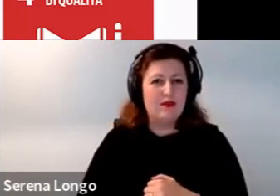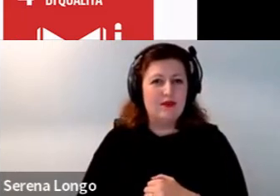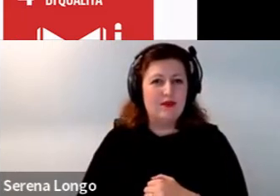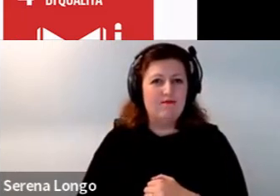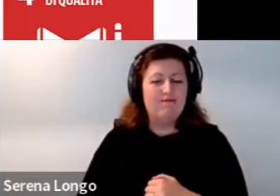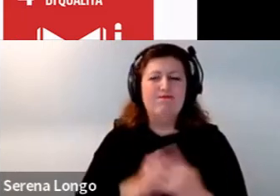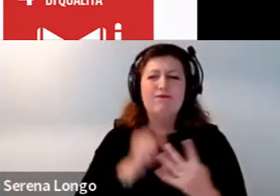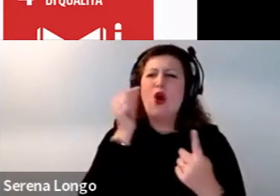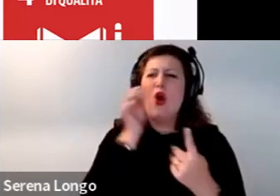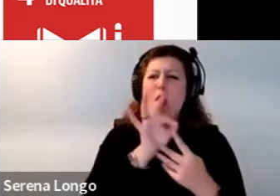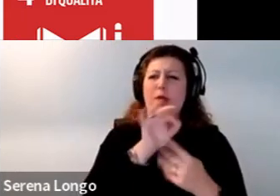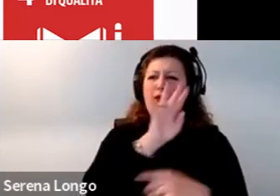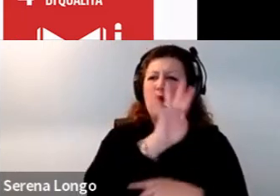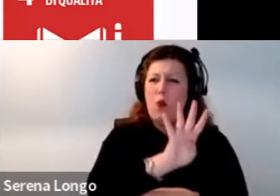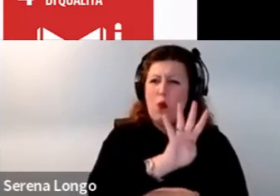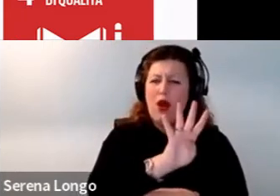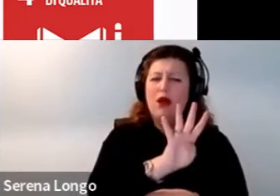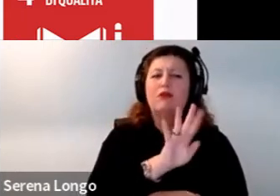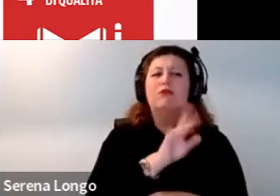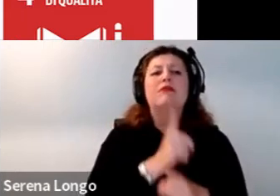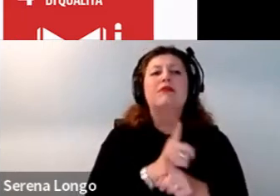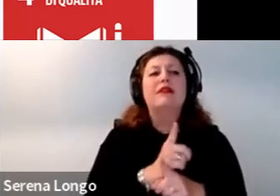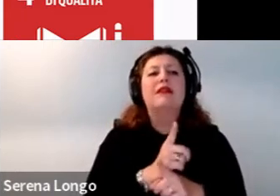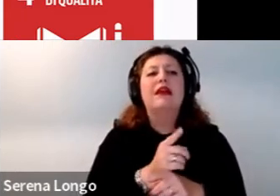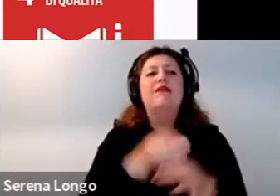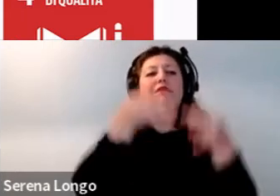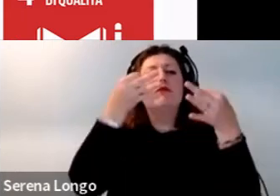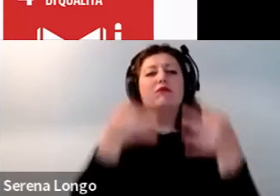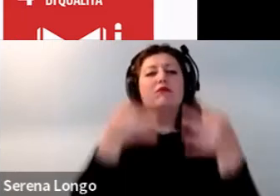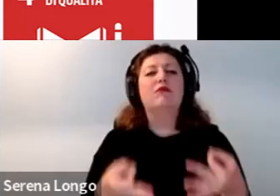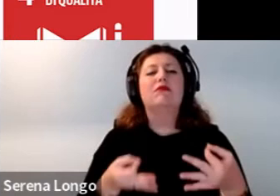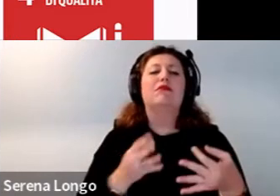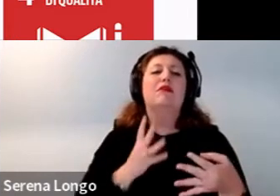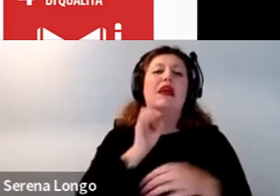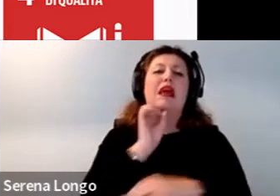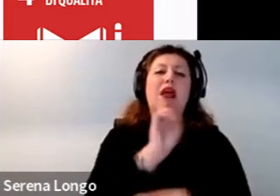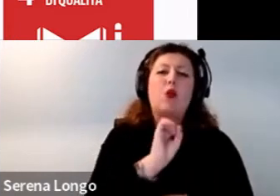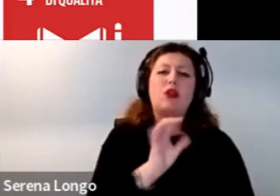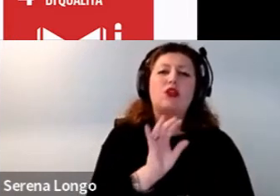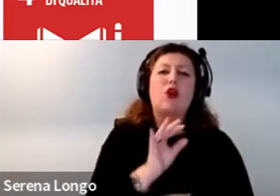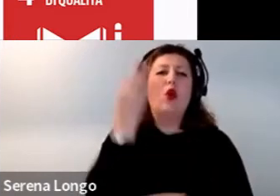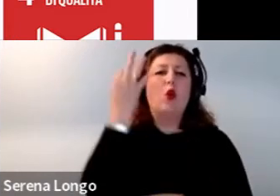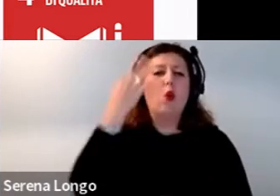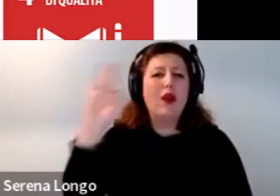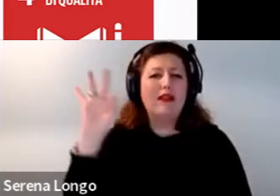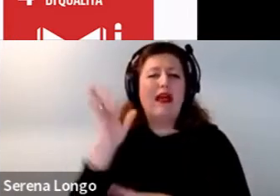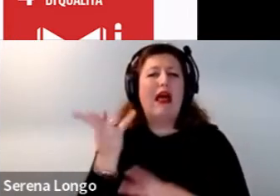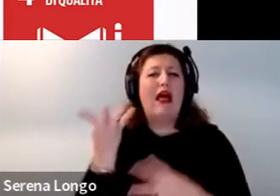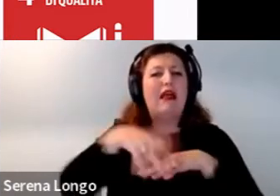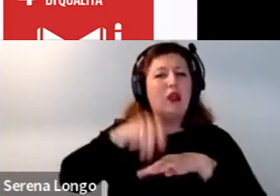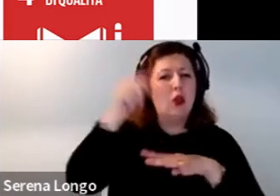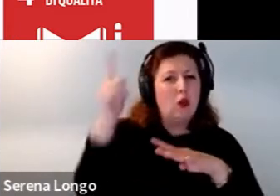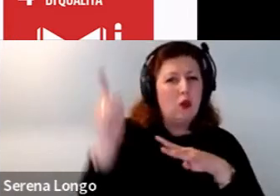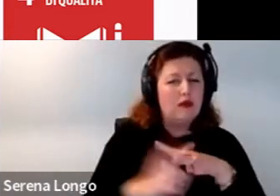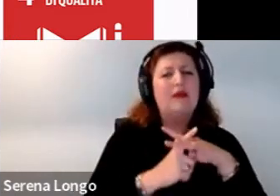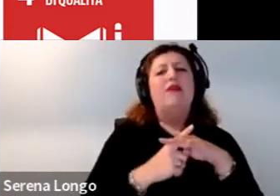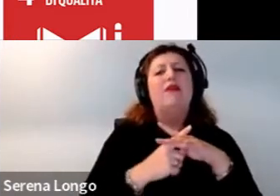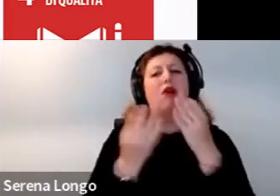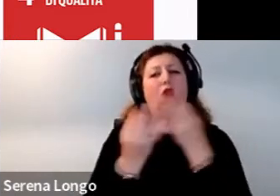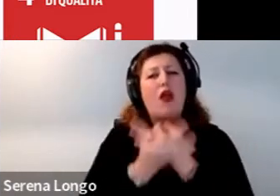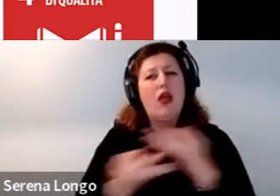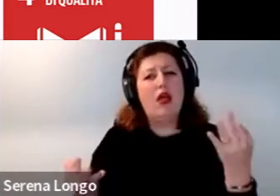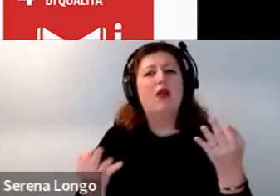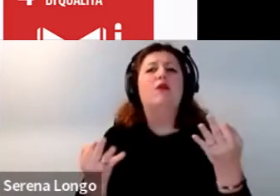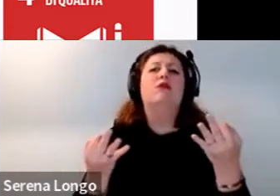L'obiettivo 4 è quello di assicurare un'educazione di qualità inclusiva e equa e promuovere l'apprendimento per tutta la vita